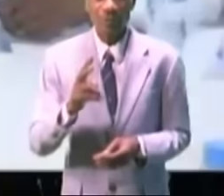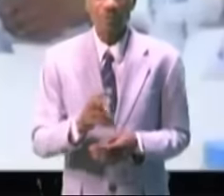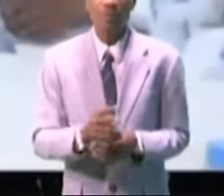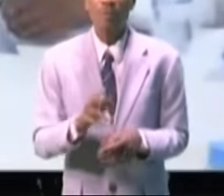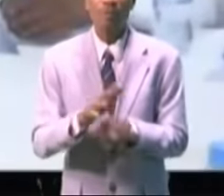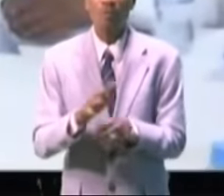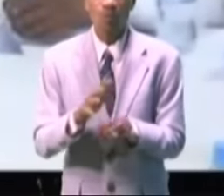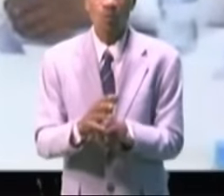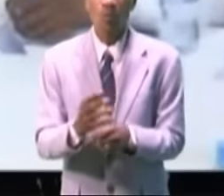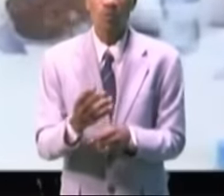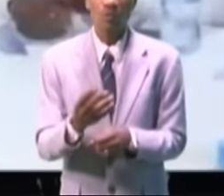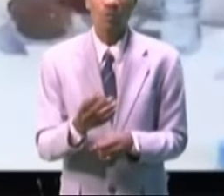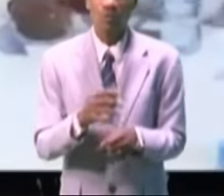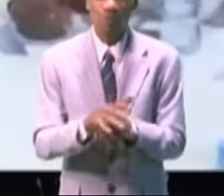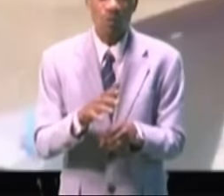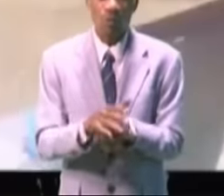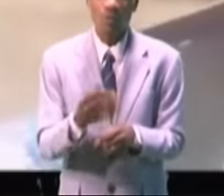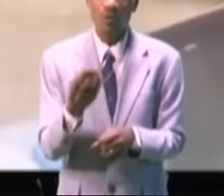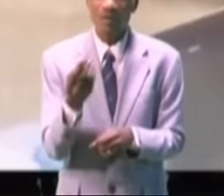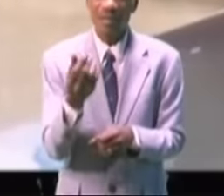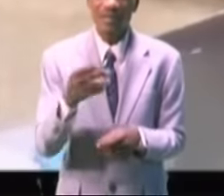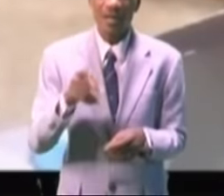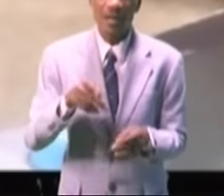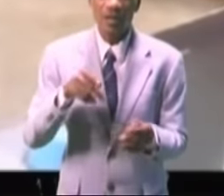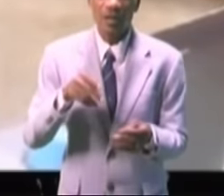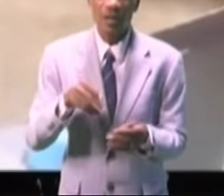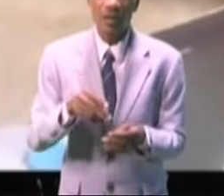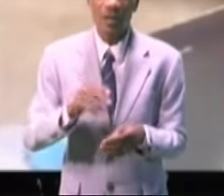dont 5,911 milliards pour les